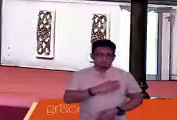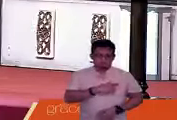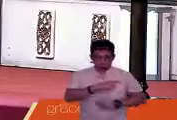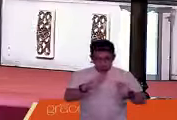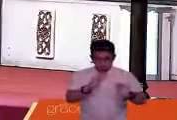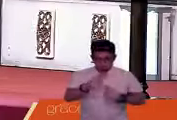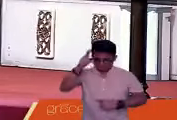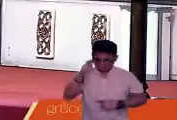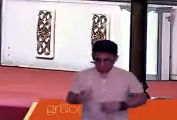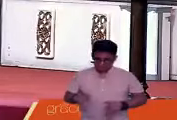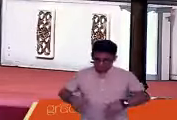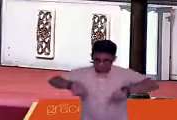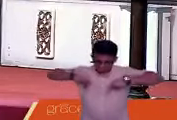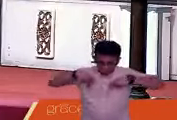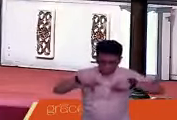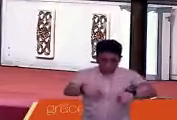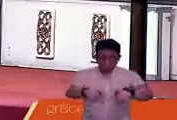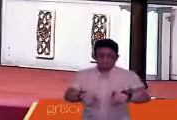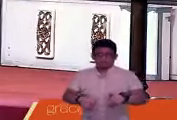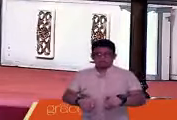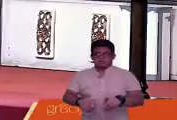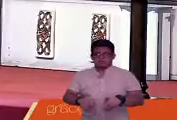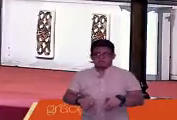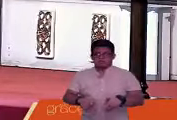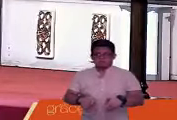when God allowed me to experience death,